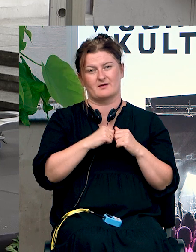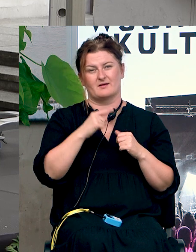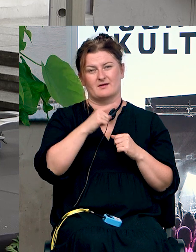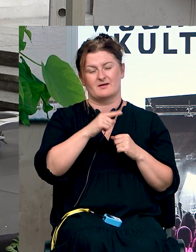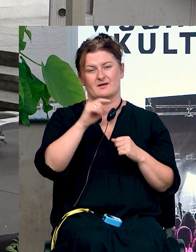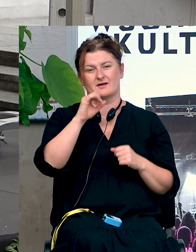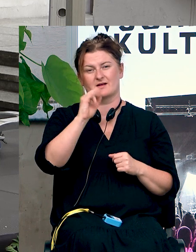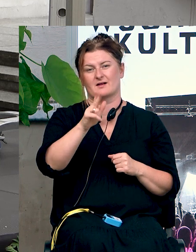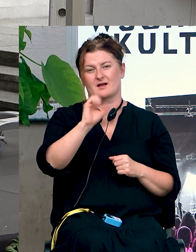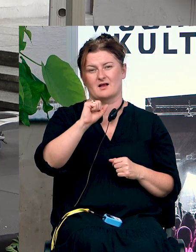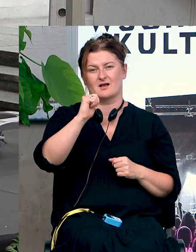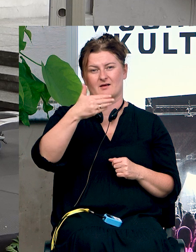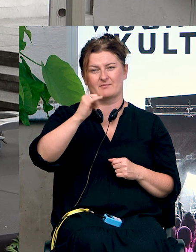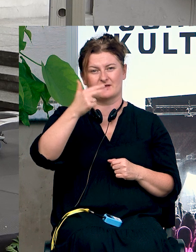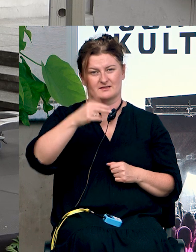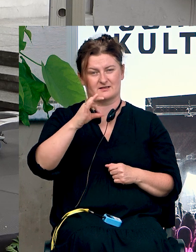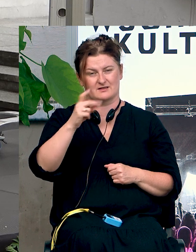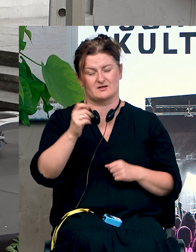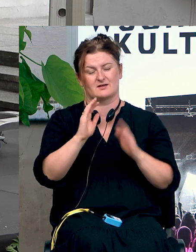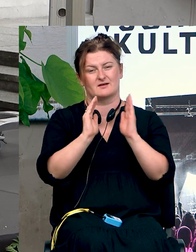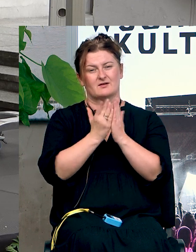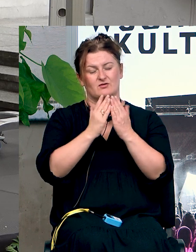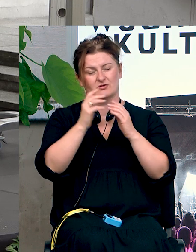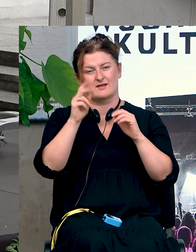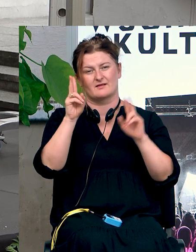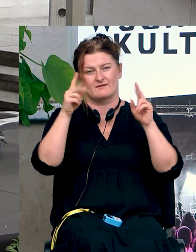Ilii Kamińskiego. Tom nosi tytuł